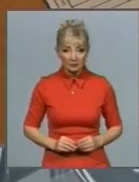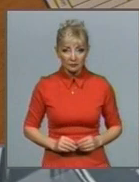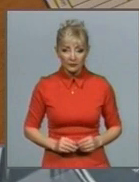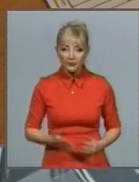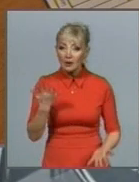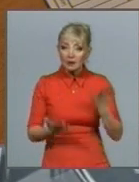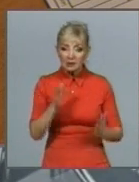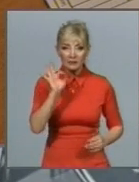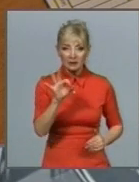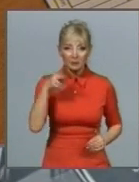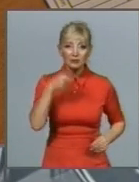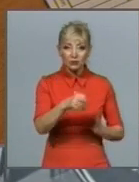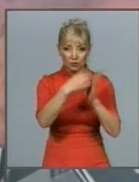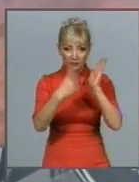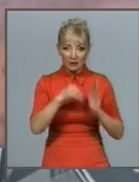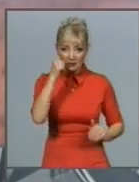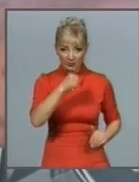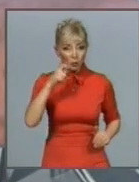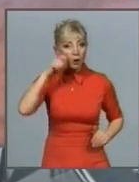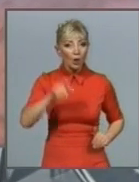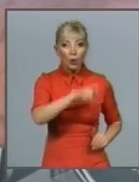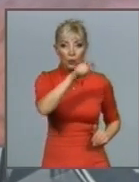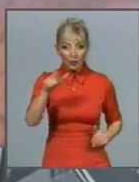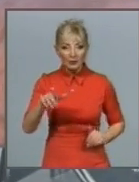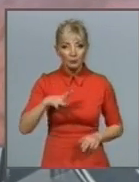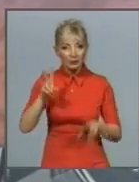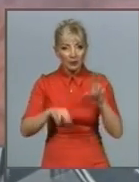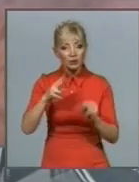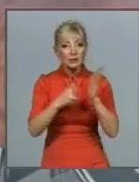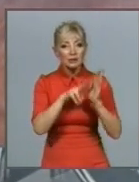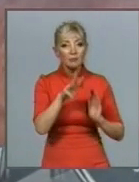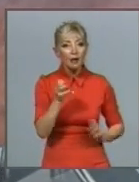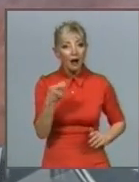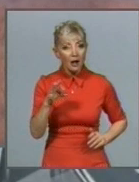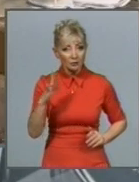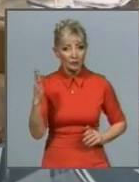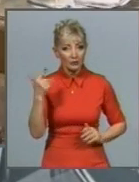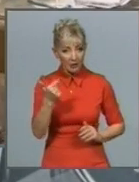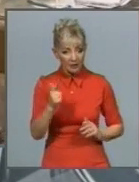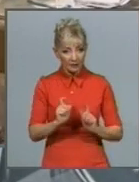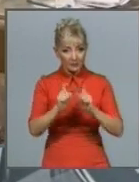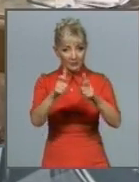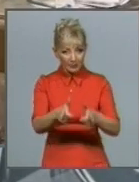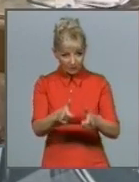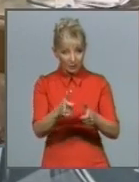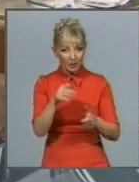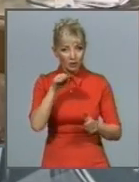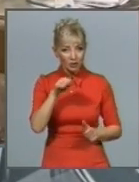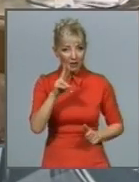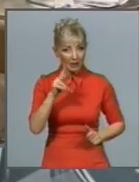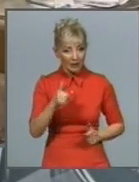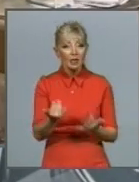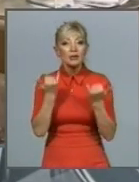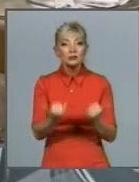Якщо в жовтні 2019 року українцям було нараховано 7 мільярдів гривень в платіжках житлово-комунального господарства, то